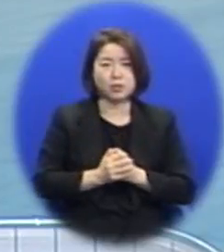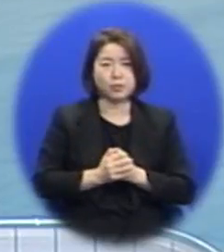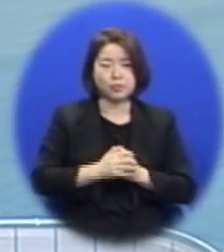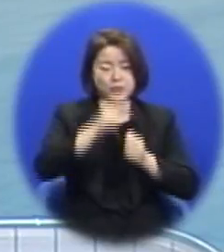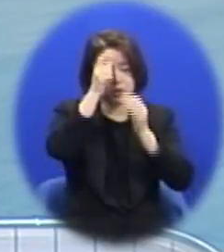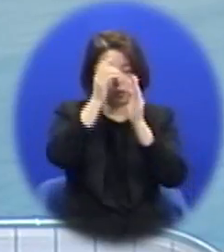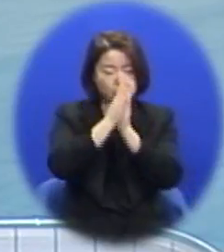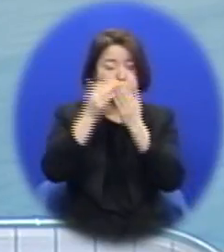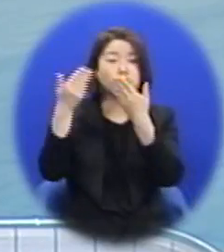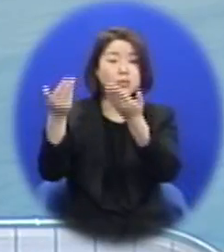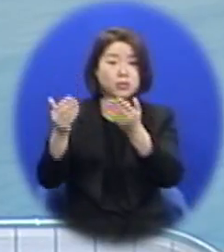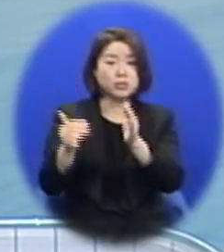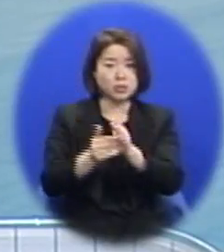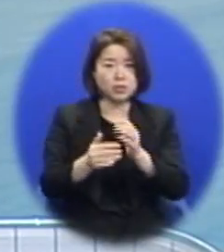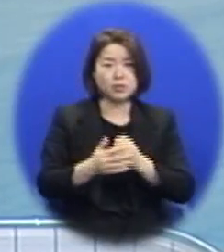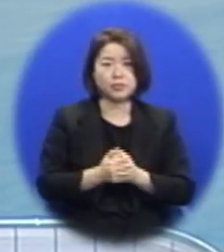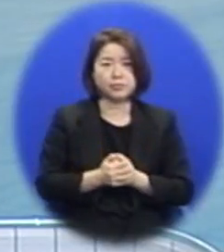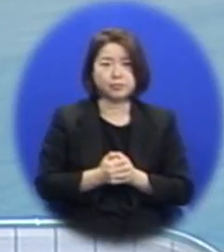기도했습니다.